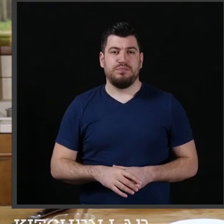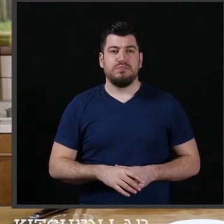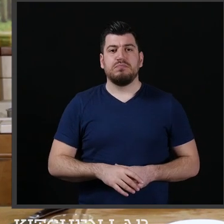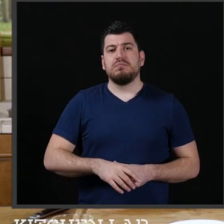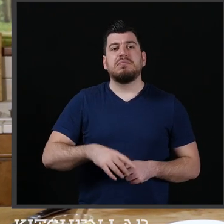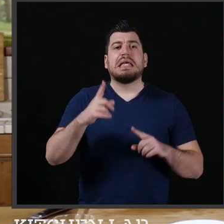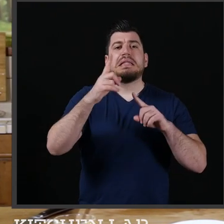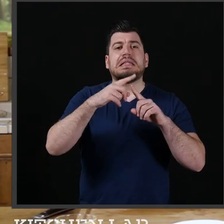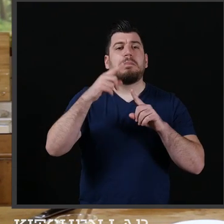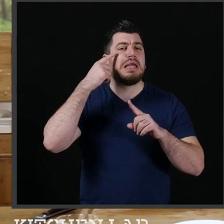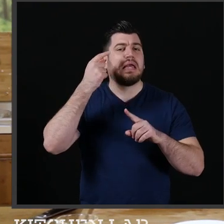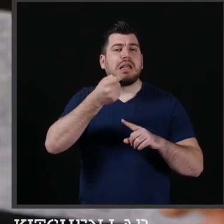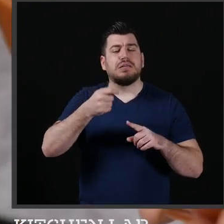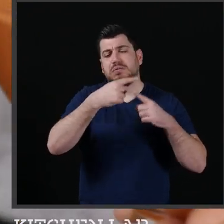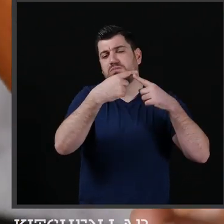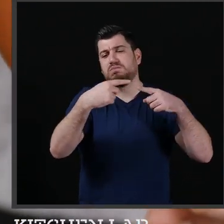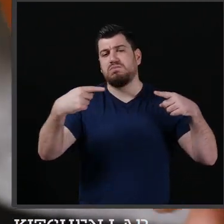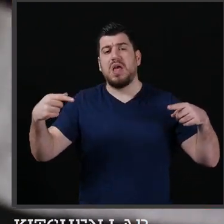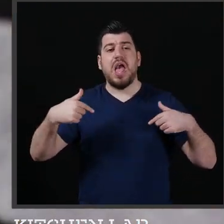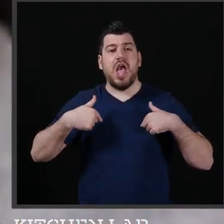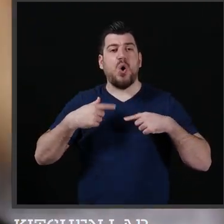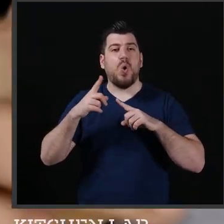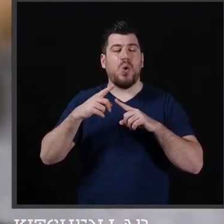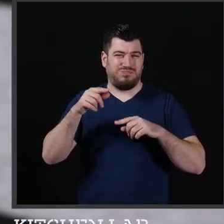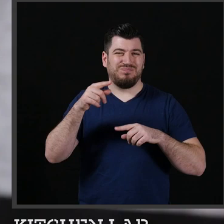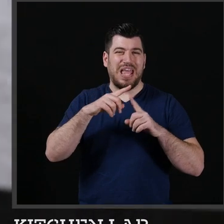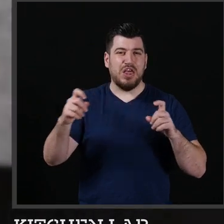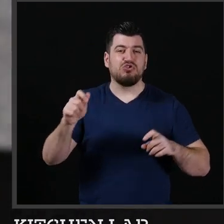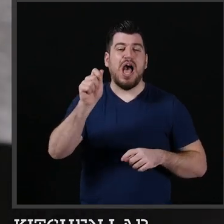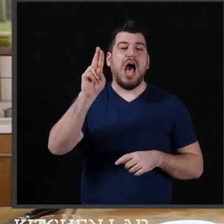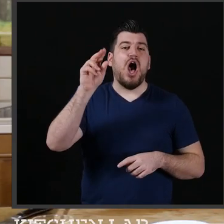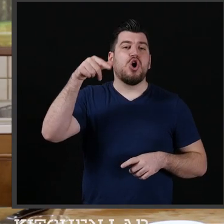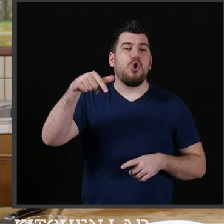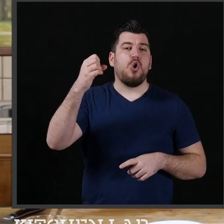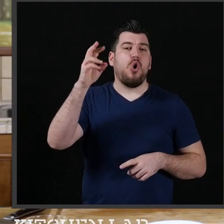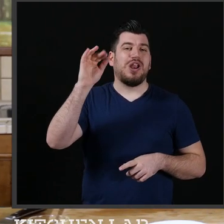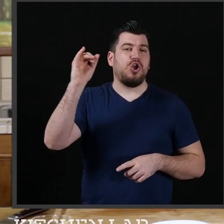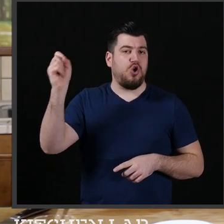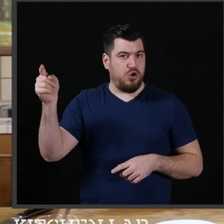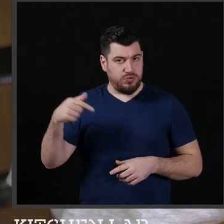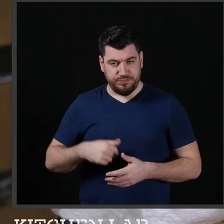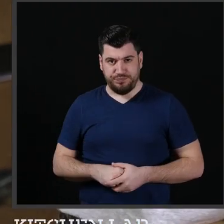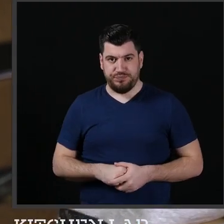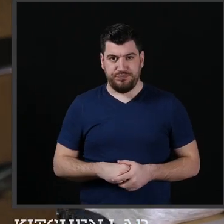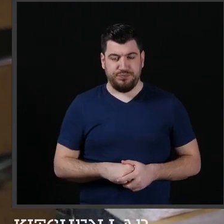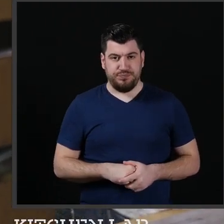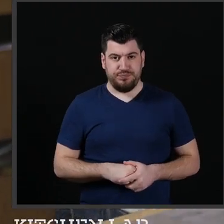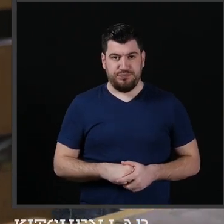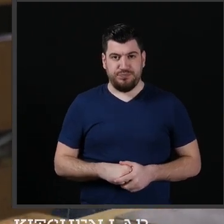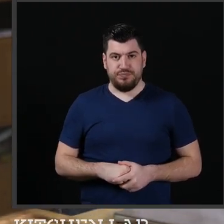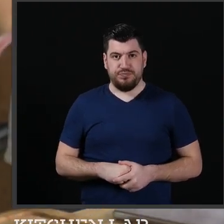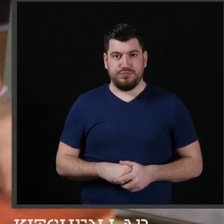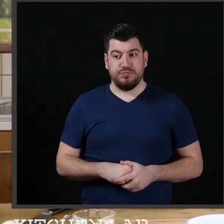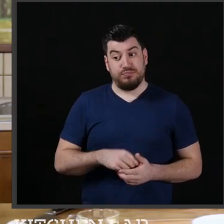Ό,τι σας αρέσει. Εγώ βάζω αρμπόριο, είναι το πιο εύκολο που μπορούμε να βρούμε και σίγουρα και να μην ξέρετε να κάνετε ριζότο, με το αρμπόριο θα σας πετύχει. Το